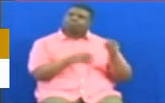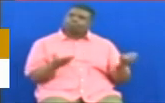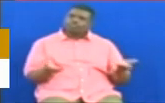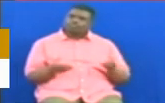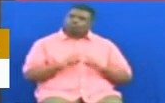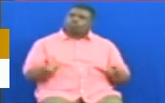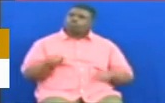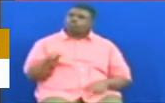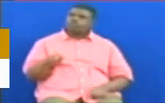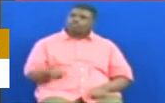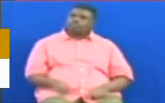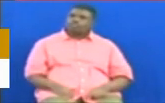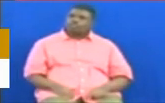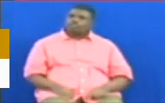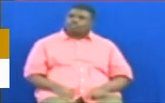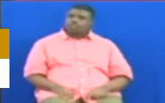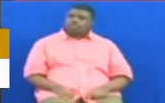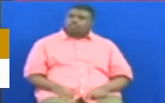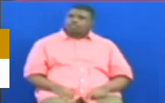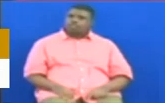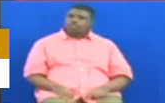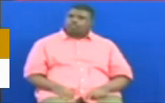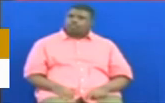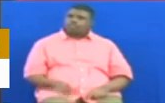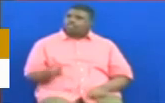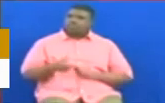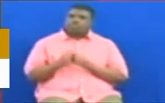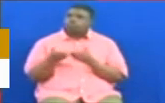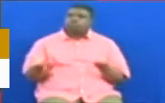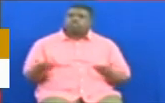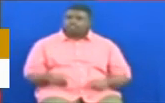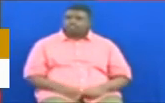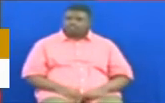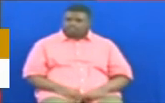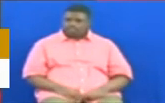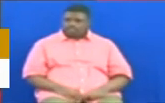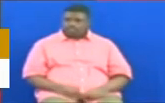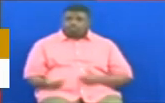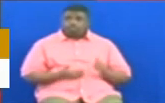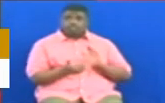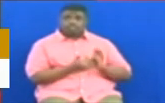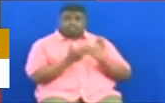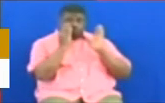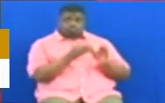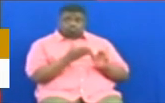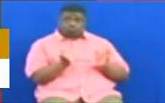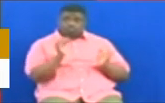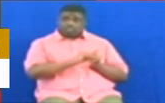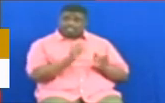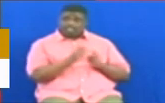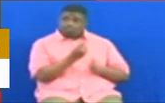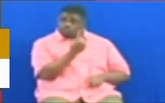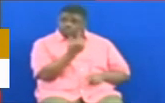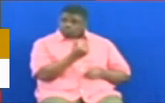Kuliko hilo sina tatizo. Hilo sina tatizo. Mwanasheria mkuu, kutakuwa na shida tukiweka neno moja tu, license.